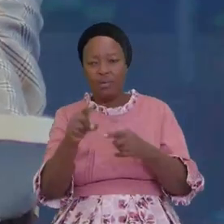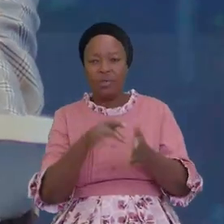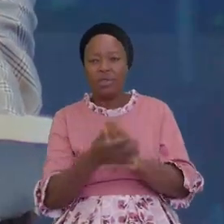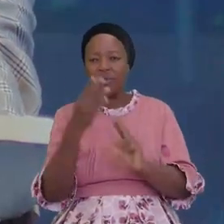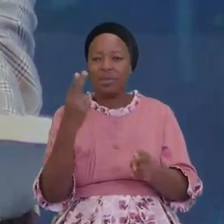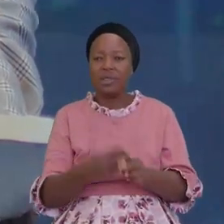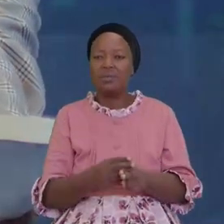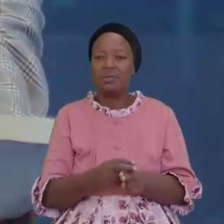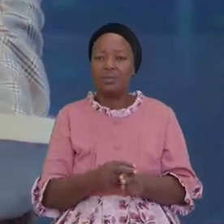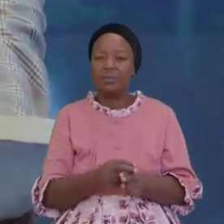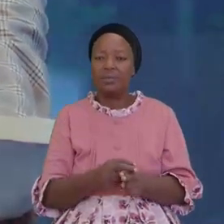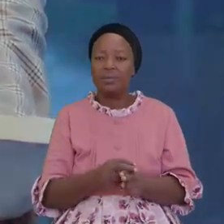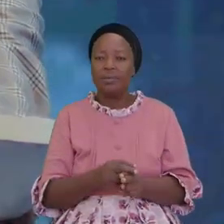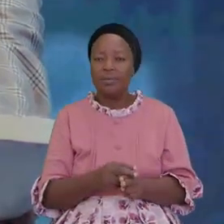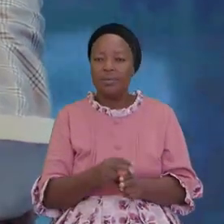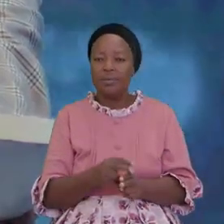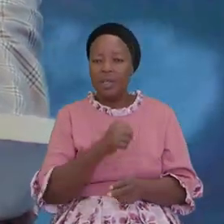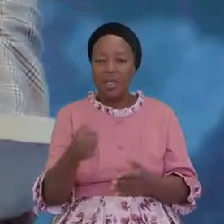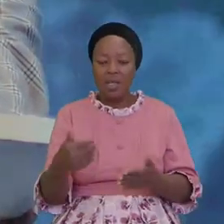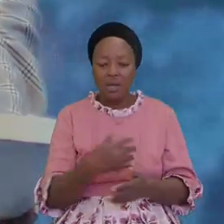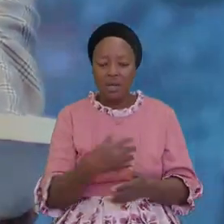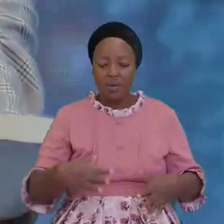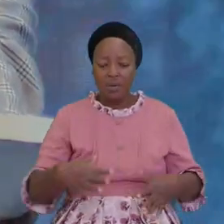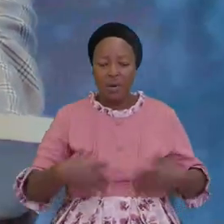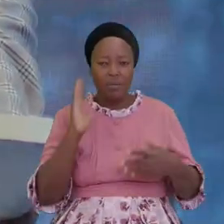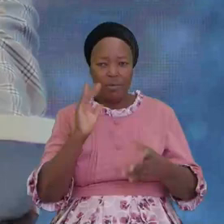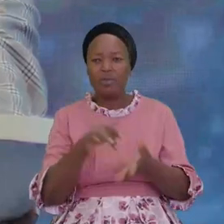La miséricorde pour le pardon te parviendra.